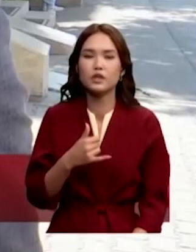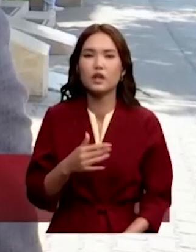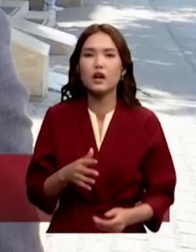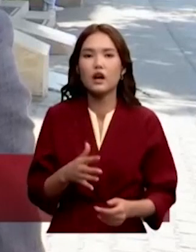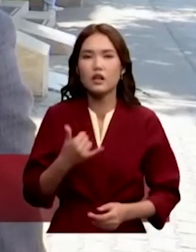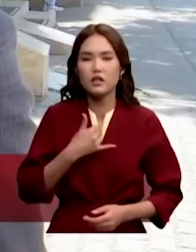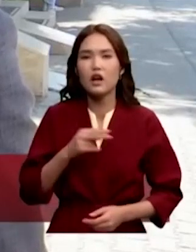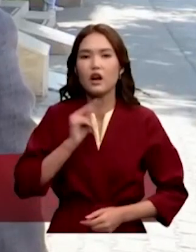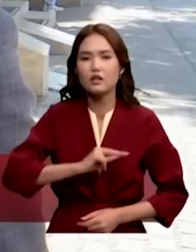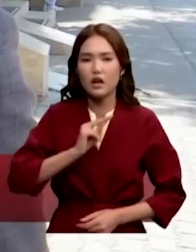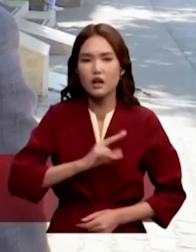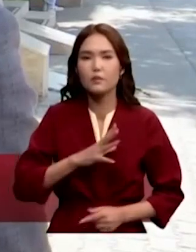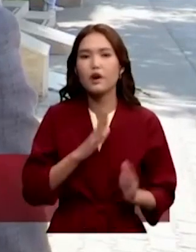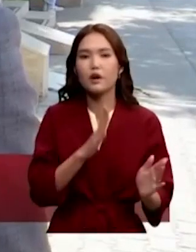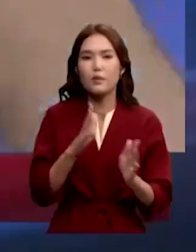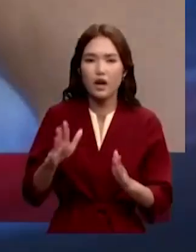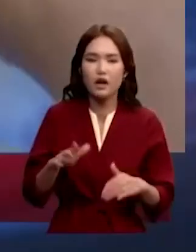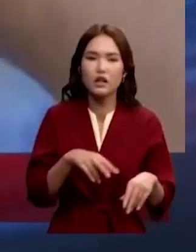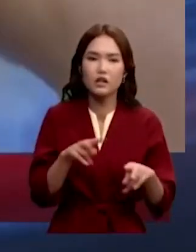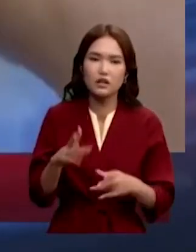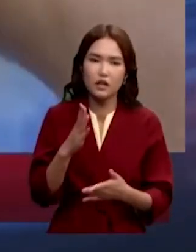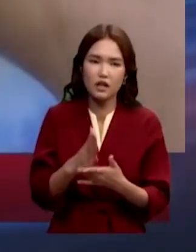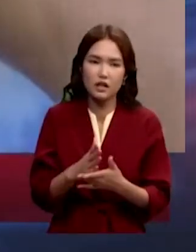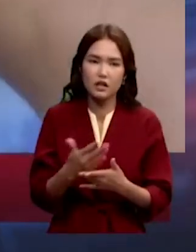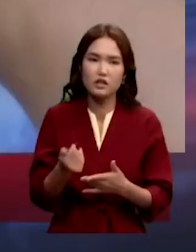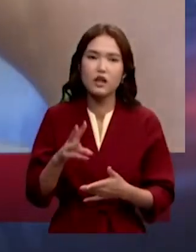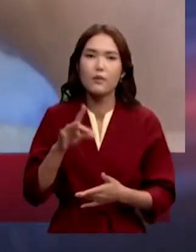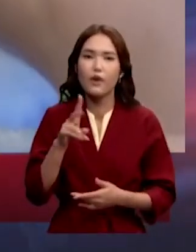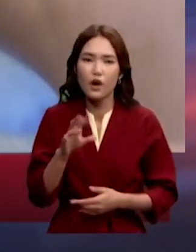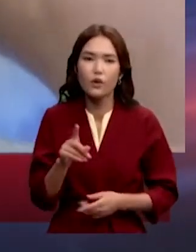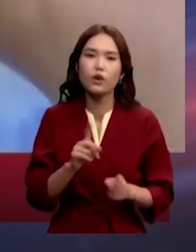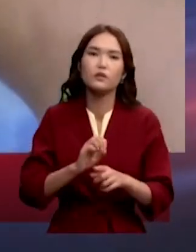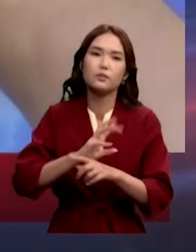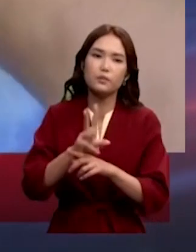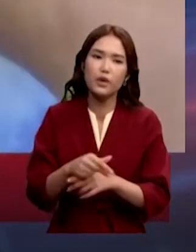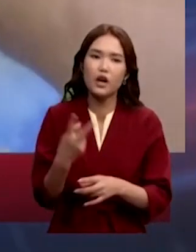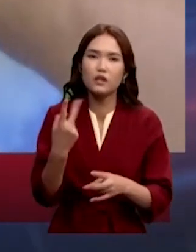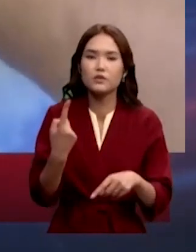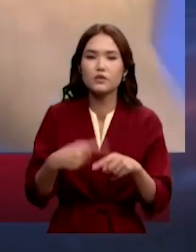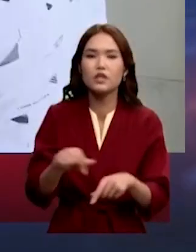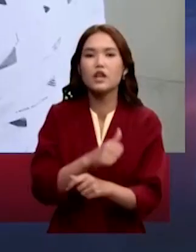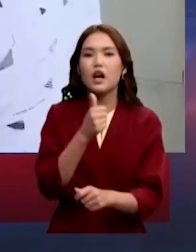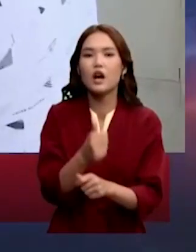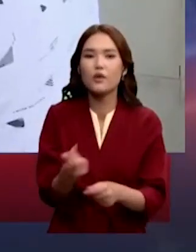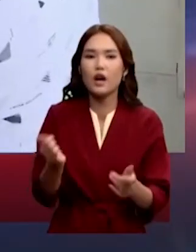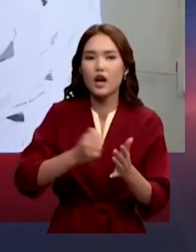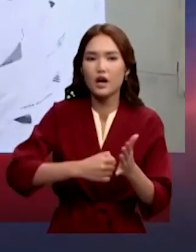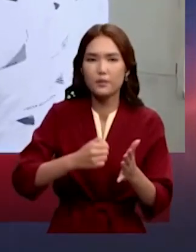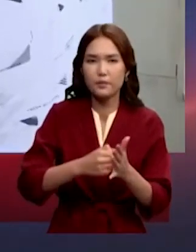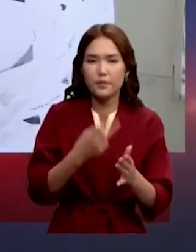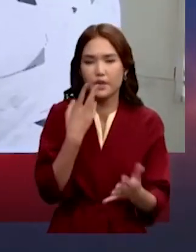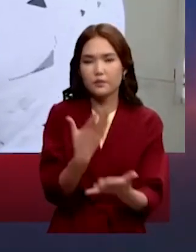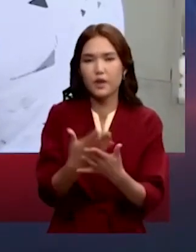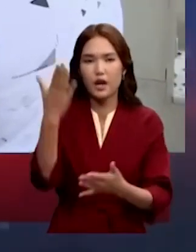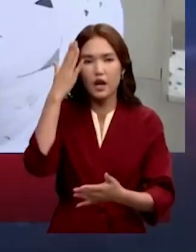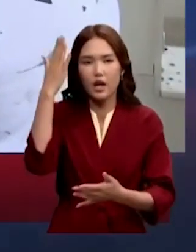начали работы, то есть проводить порядок, вывески, данные. Мораторий и пандемия – это две главные причины, по мнению Акимата.